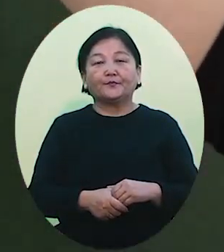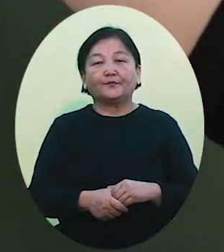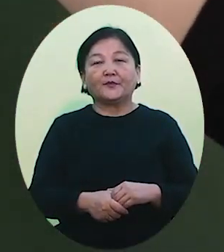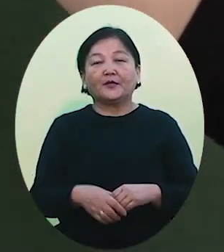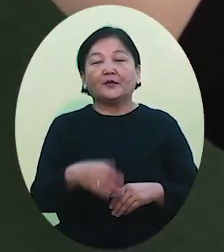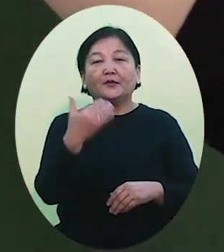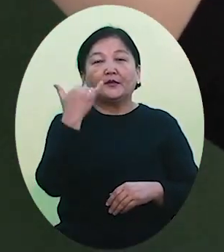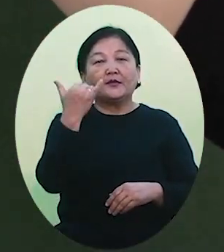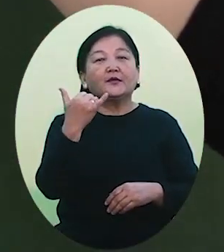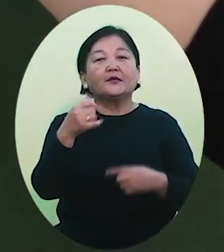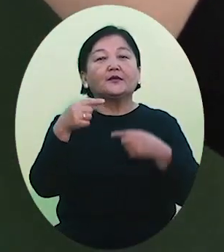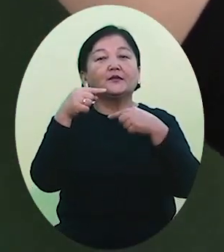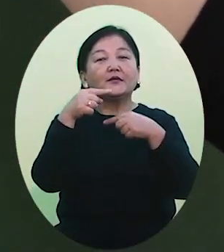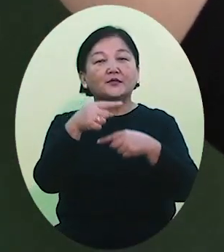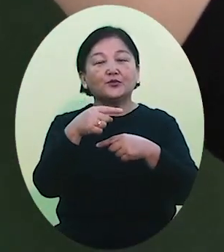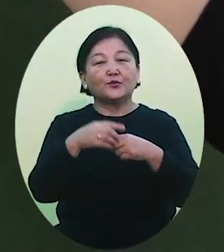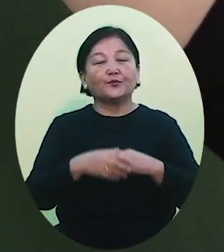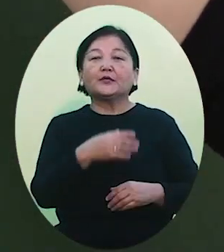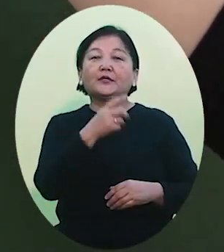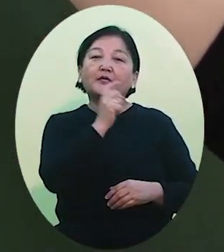За энэ y тэнцүү